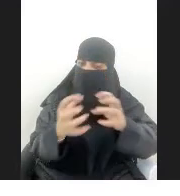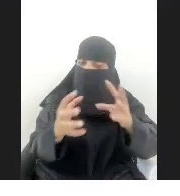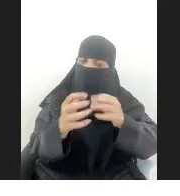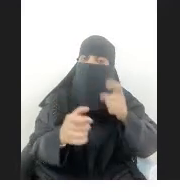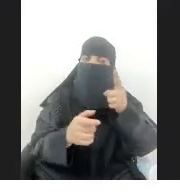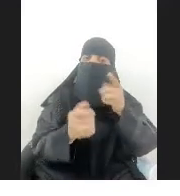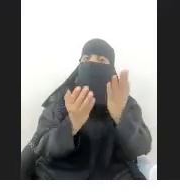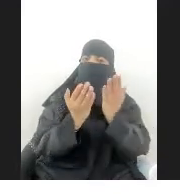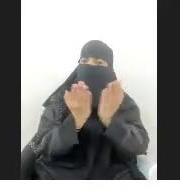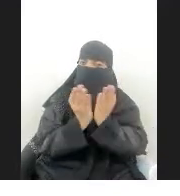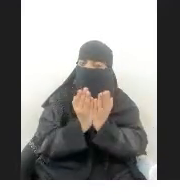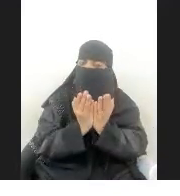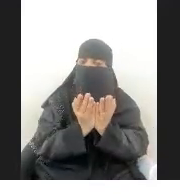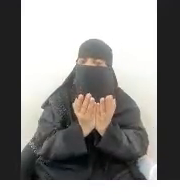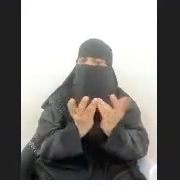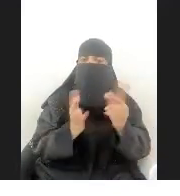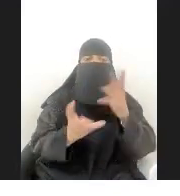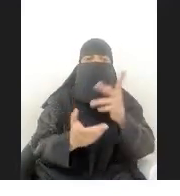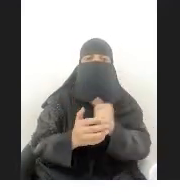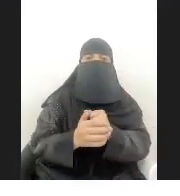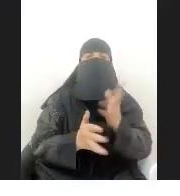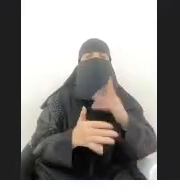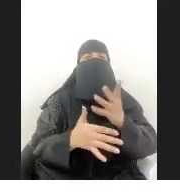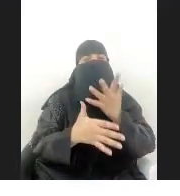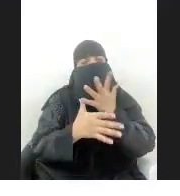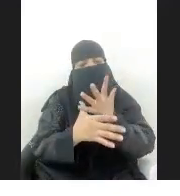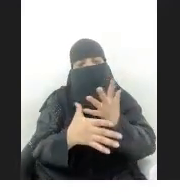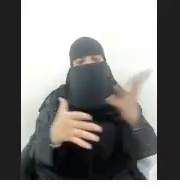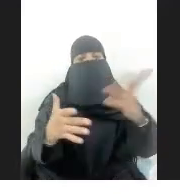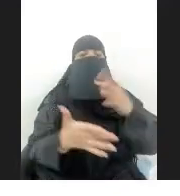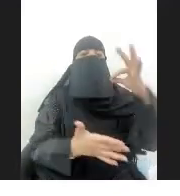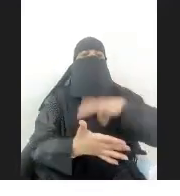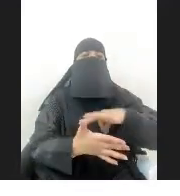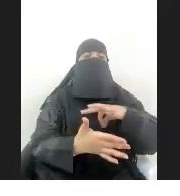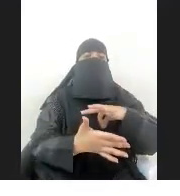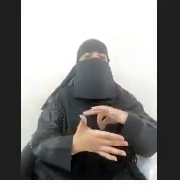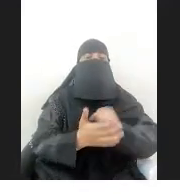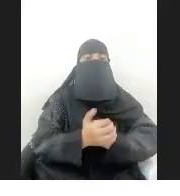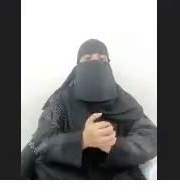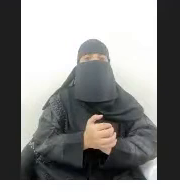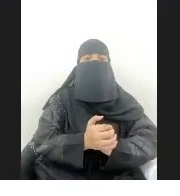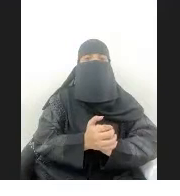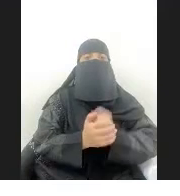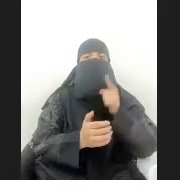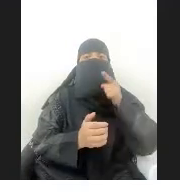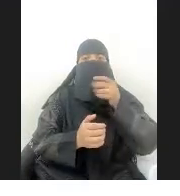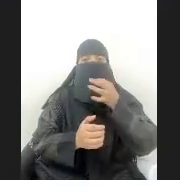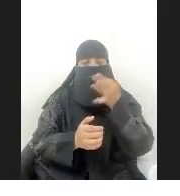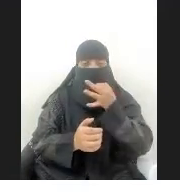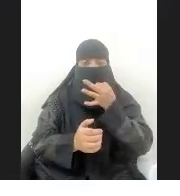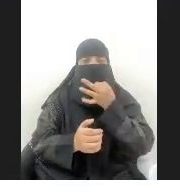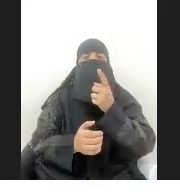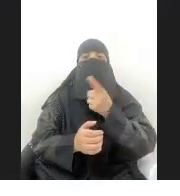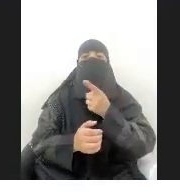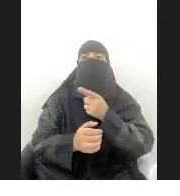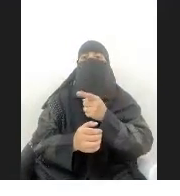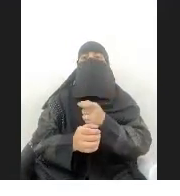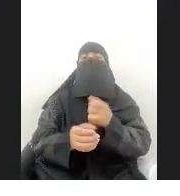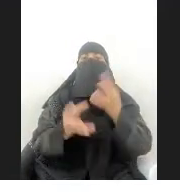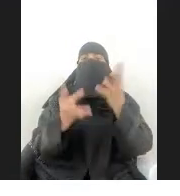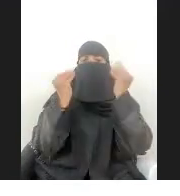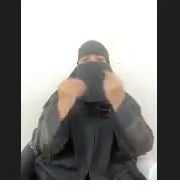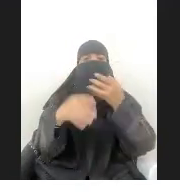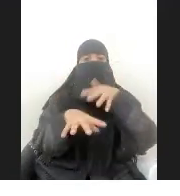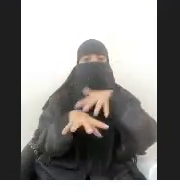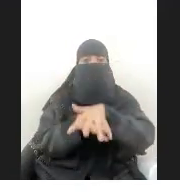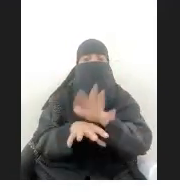وطلعوا بأمور مفيدة بالنسبة للتعلم المدمج. يقول لك إنه التعلم المدمج من أكثر الخيارات التي